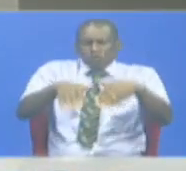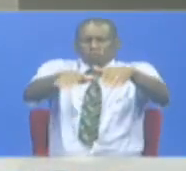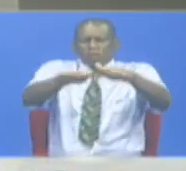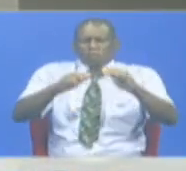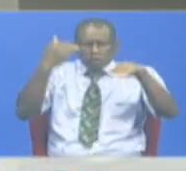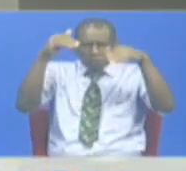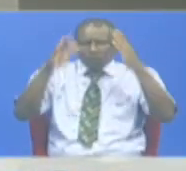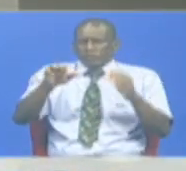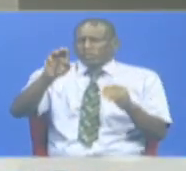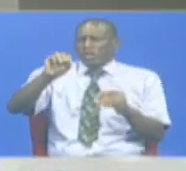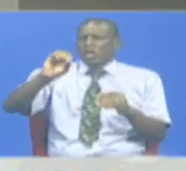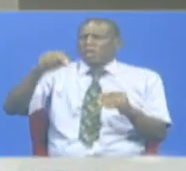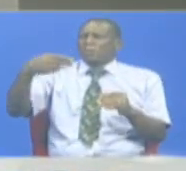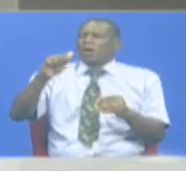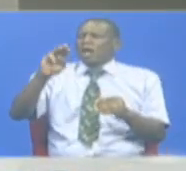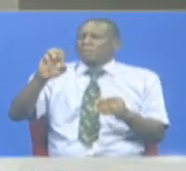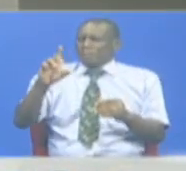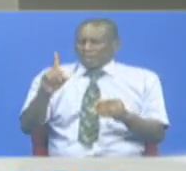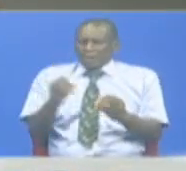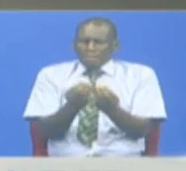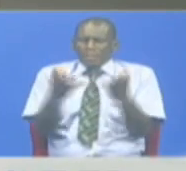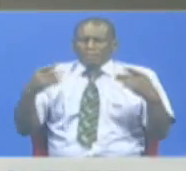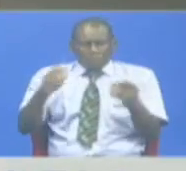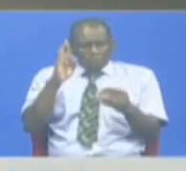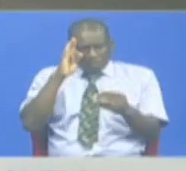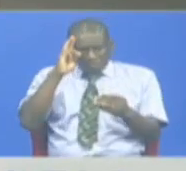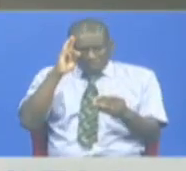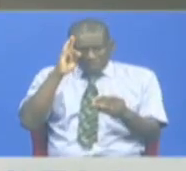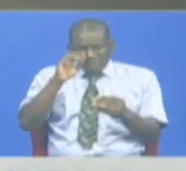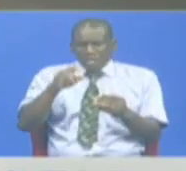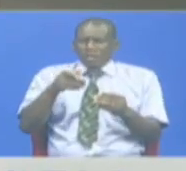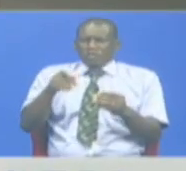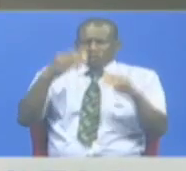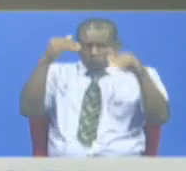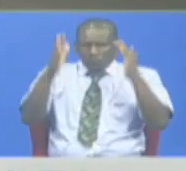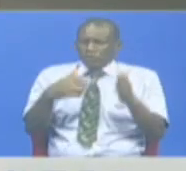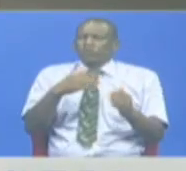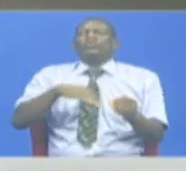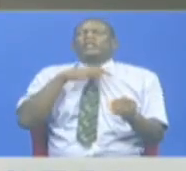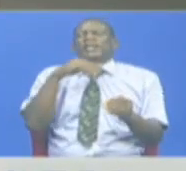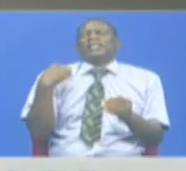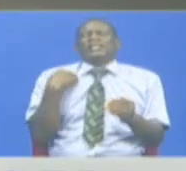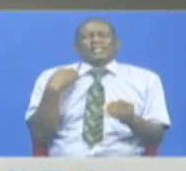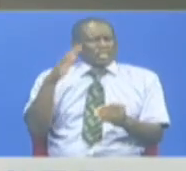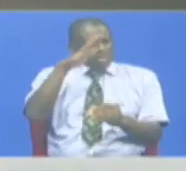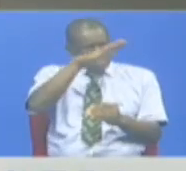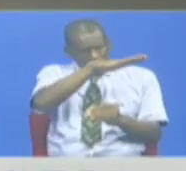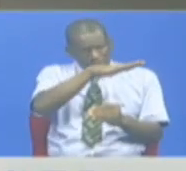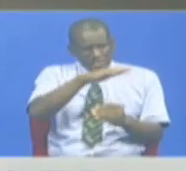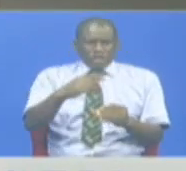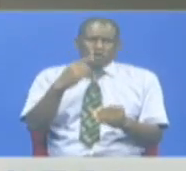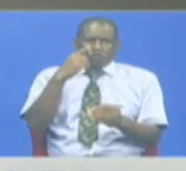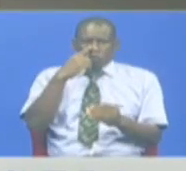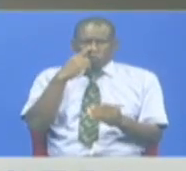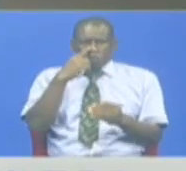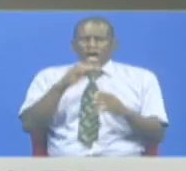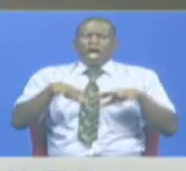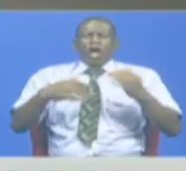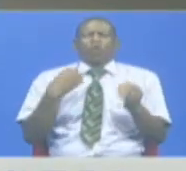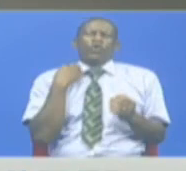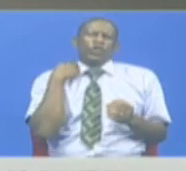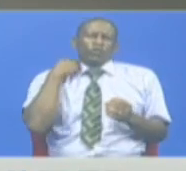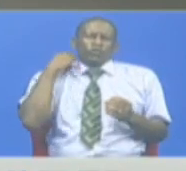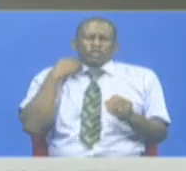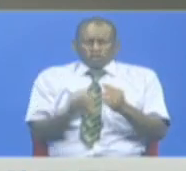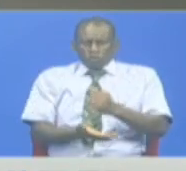Hyder. Wengi wanamkumbuka marehemu alifariki jana jioni kwake nyumbani kwa jinsi alivyojitolea kuisaidia